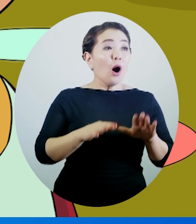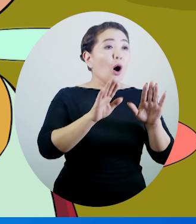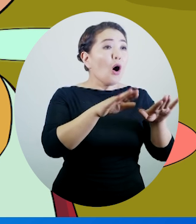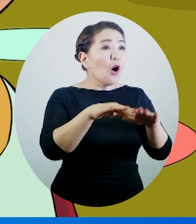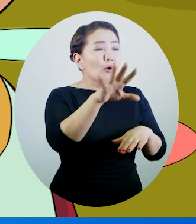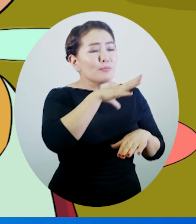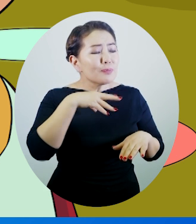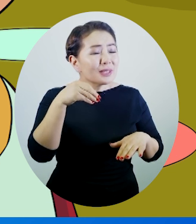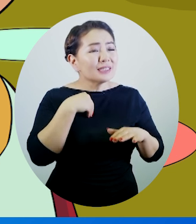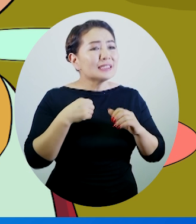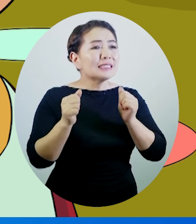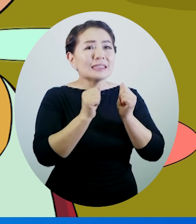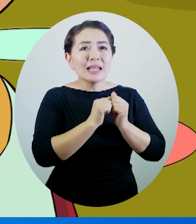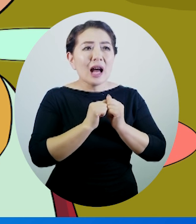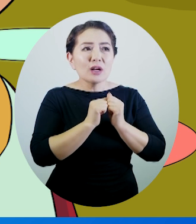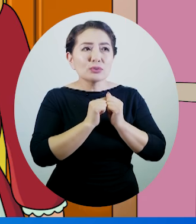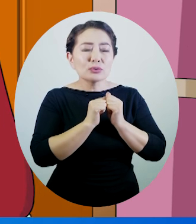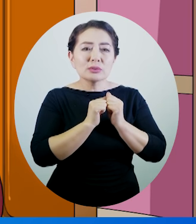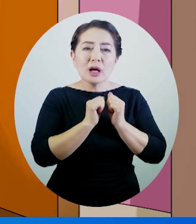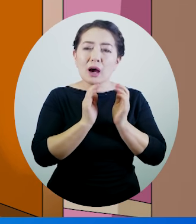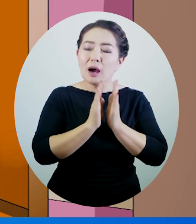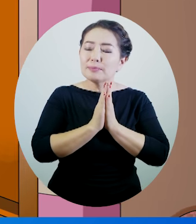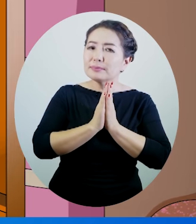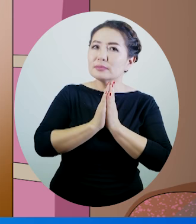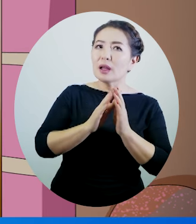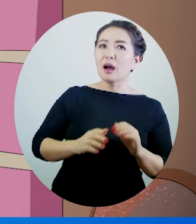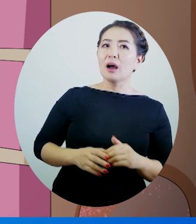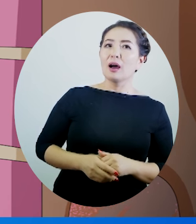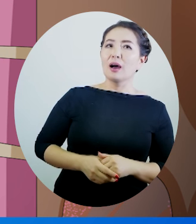баярлаа. Нөгөө бид нар найзуудтайгаа